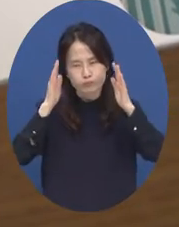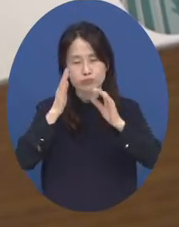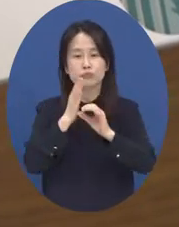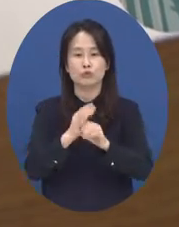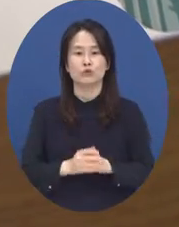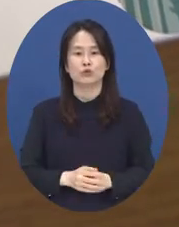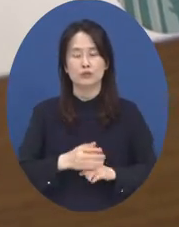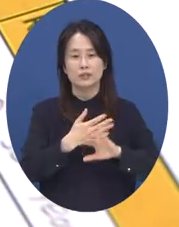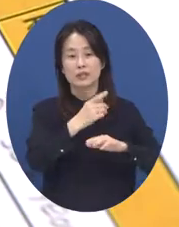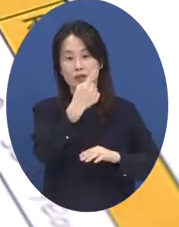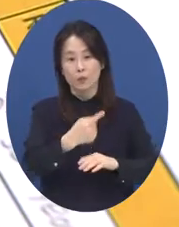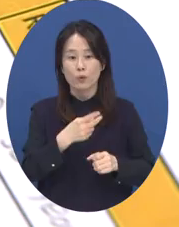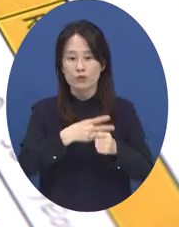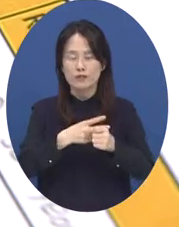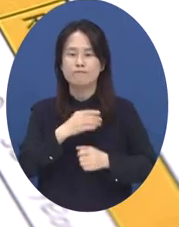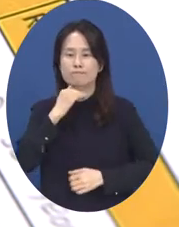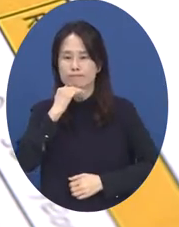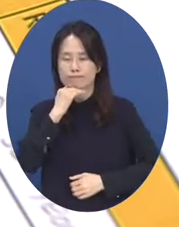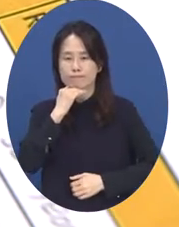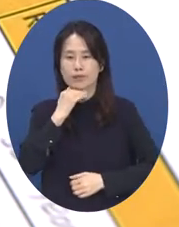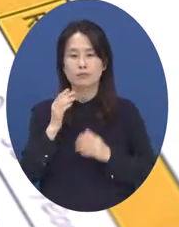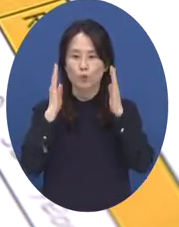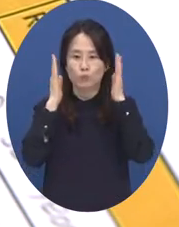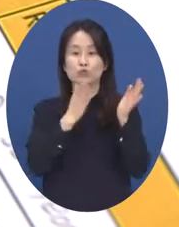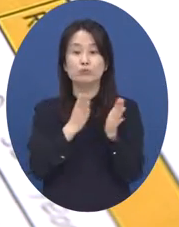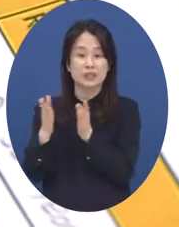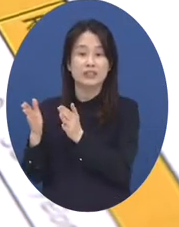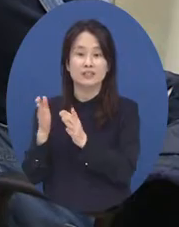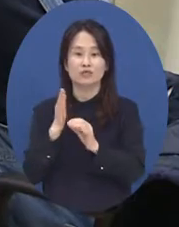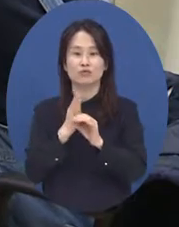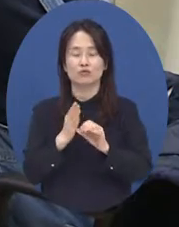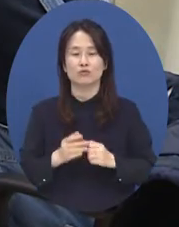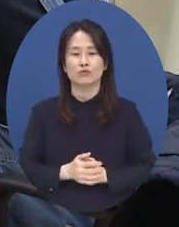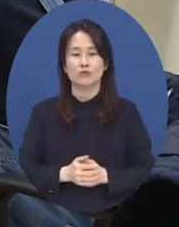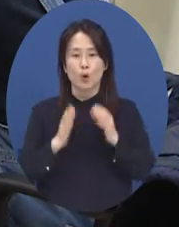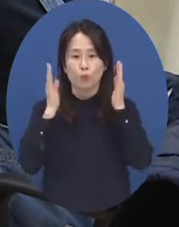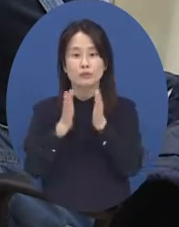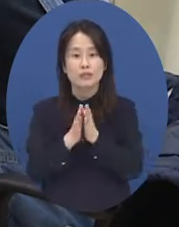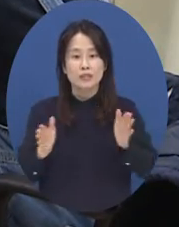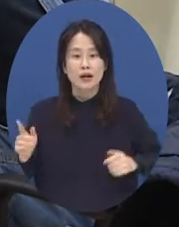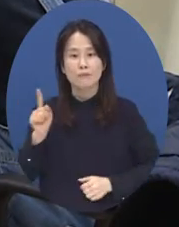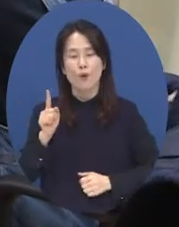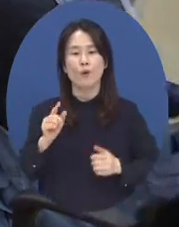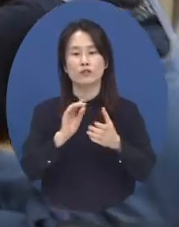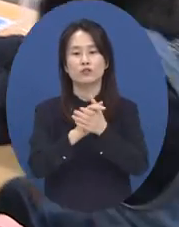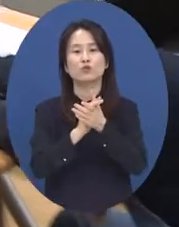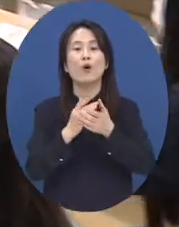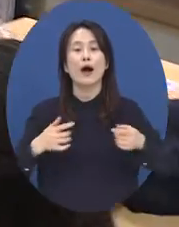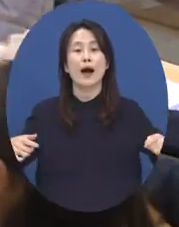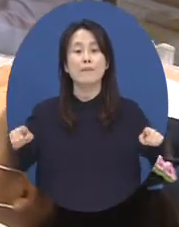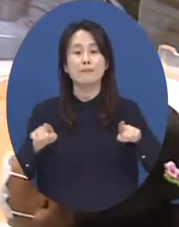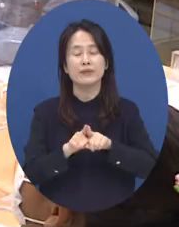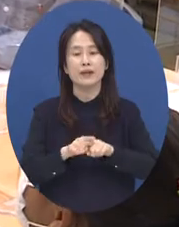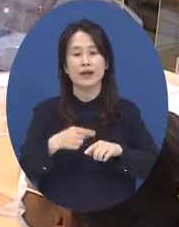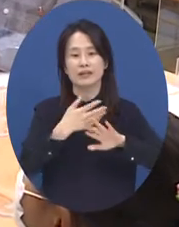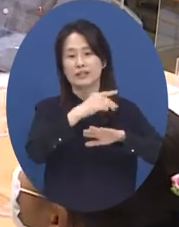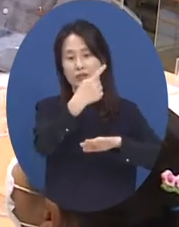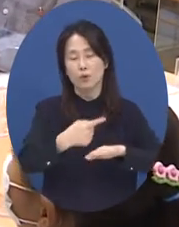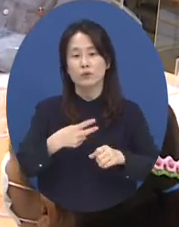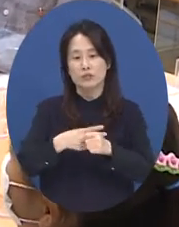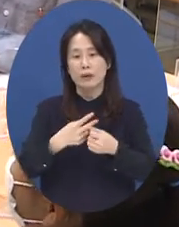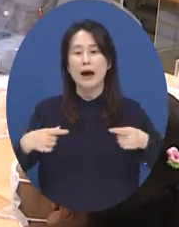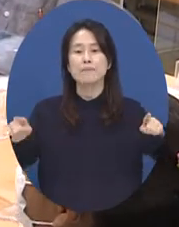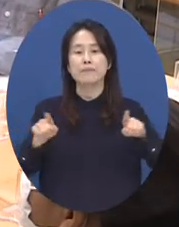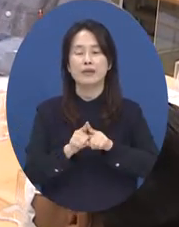원어민 선생님을 기다리면서 수업 준비를 하고 있는 겁니다. 수업이 시작되자 또래 친구들과 함께 원어민 교사와 거부감